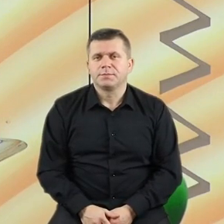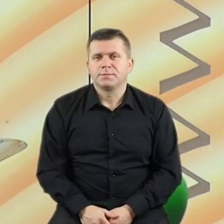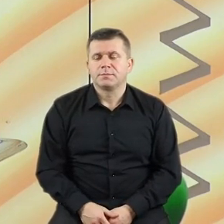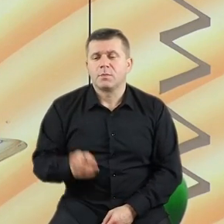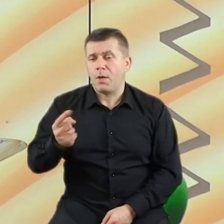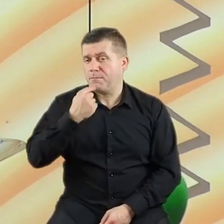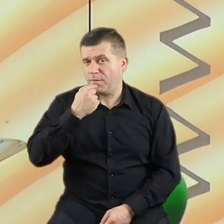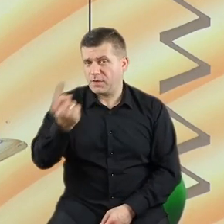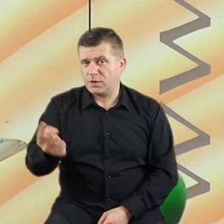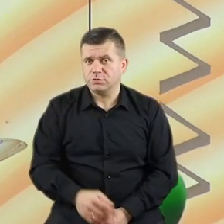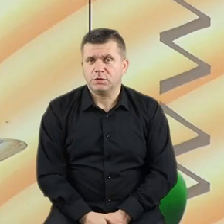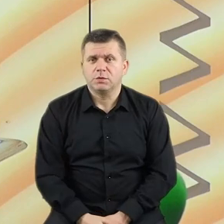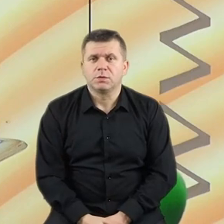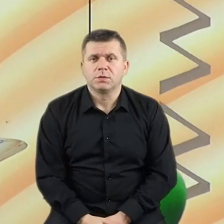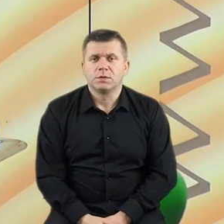powiedział, że